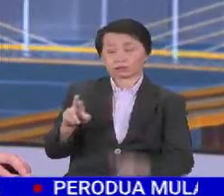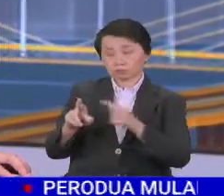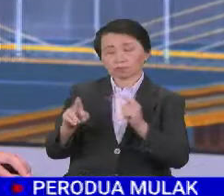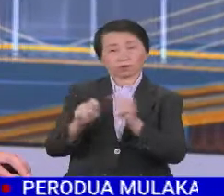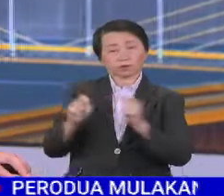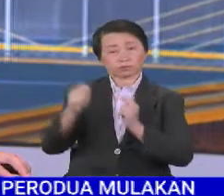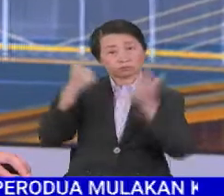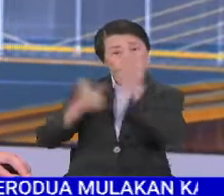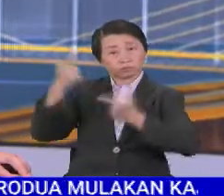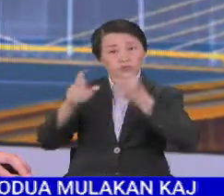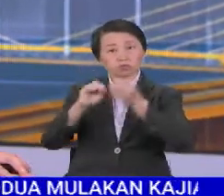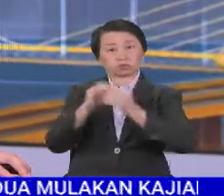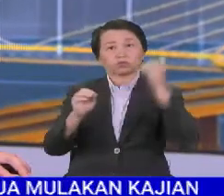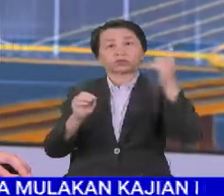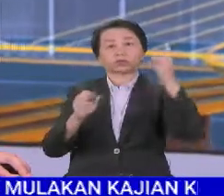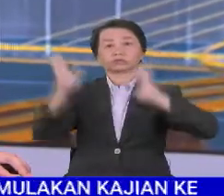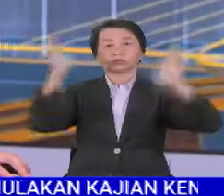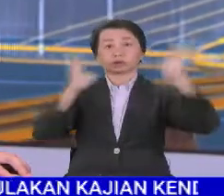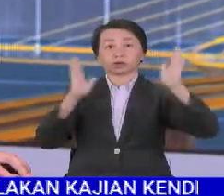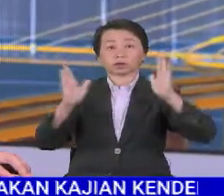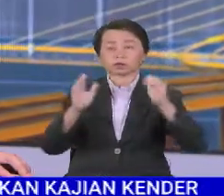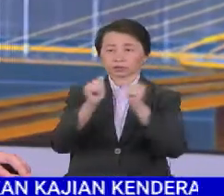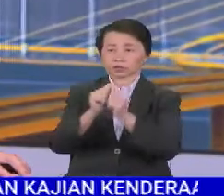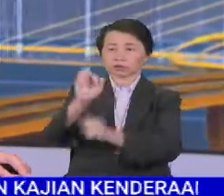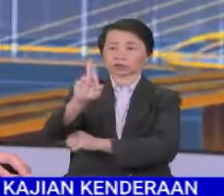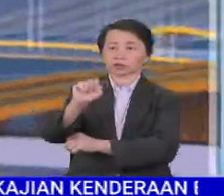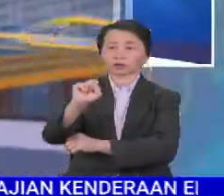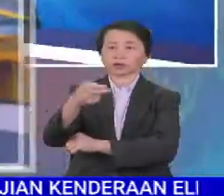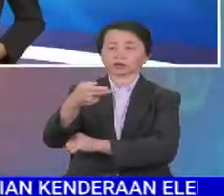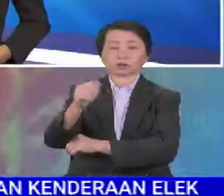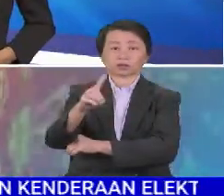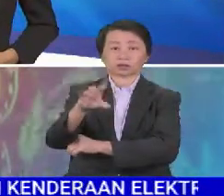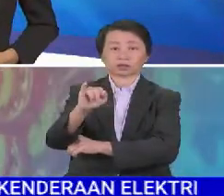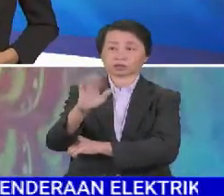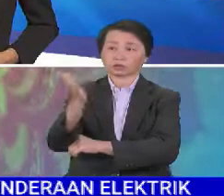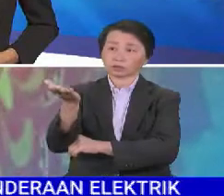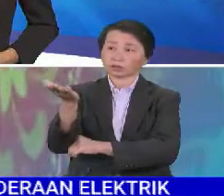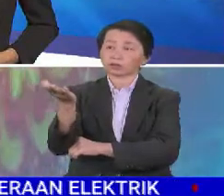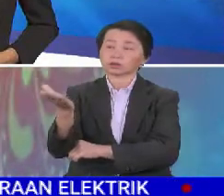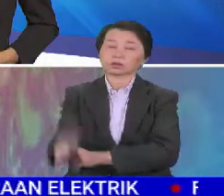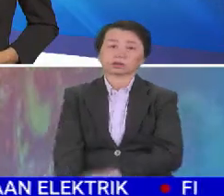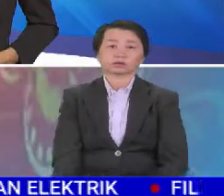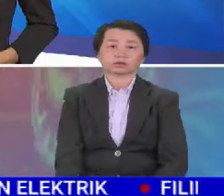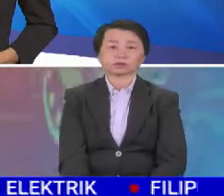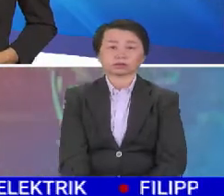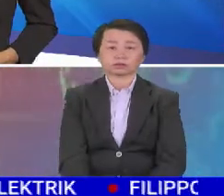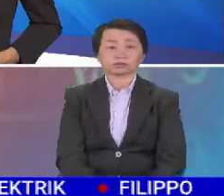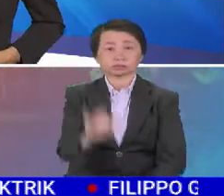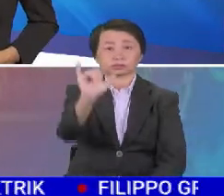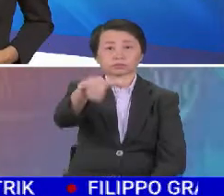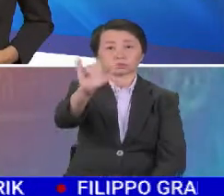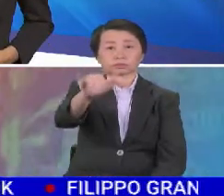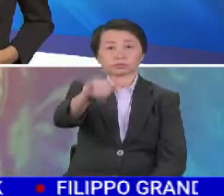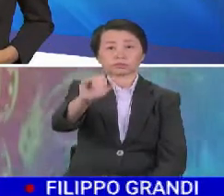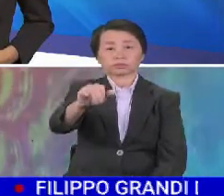pelancaran nomor 1 Negara terus saja bersama Muhammad Rasyid Muhammad Isa silakan ya